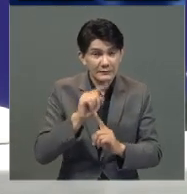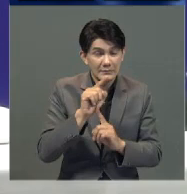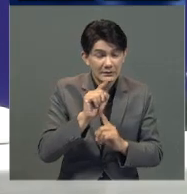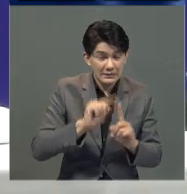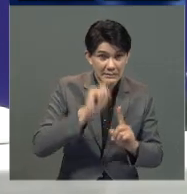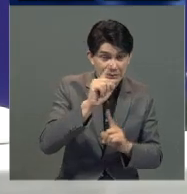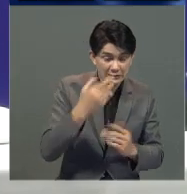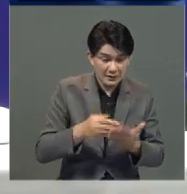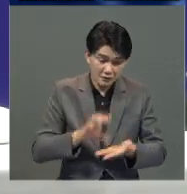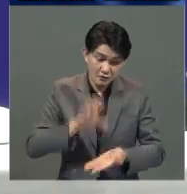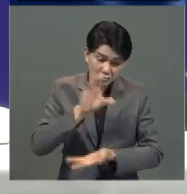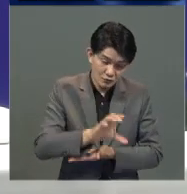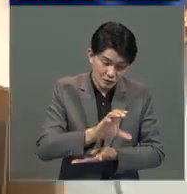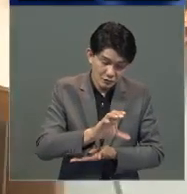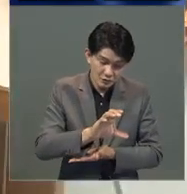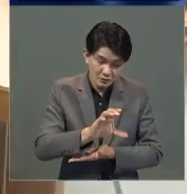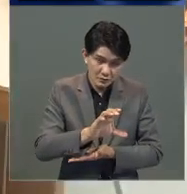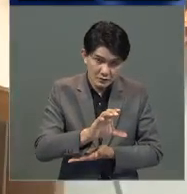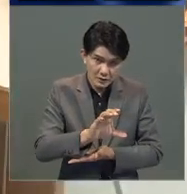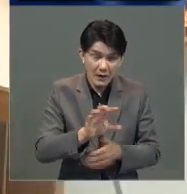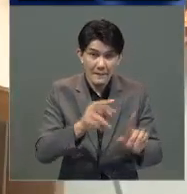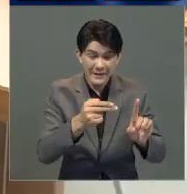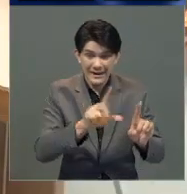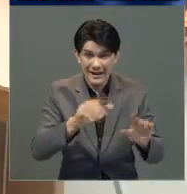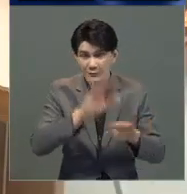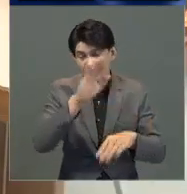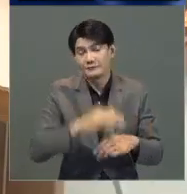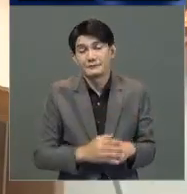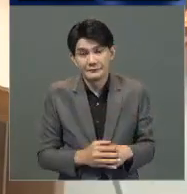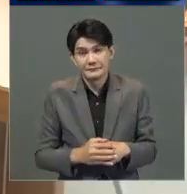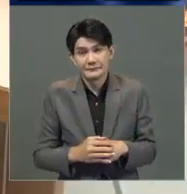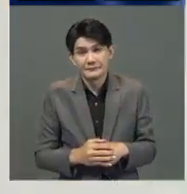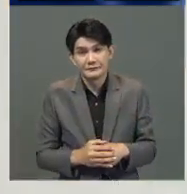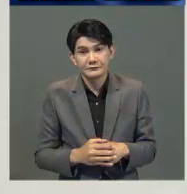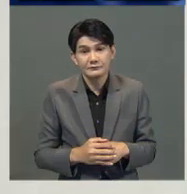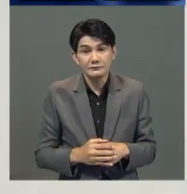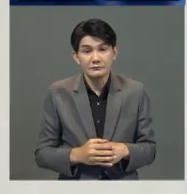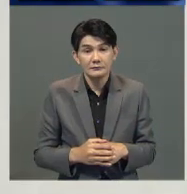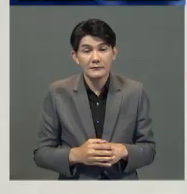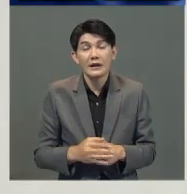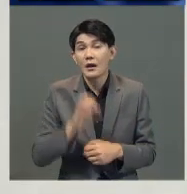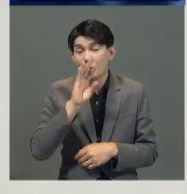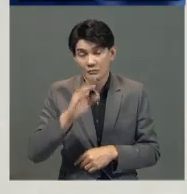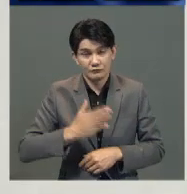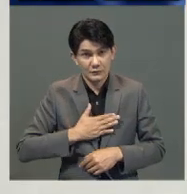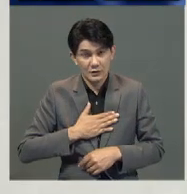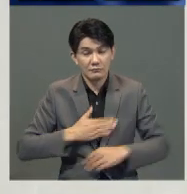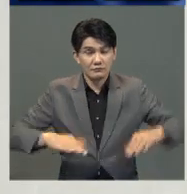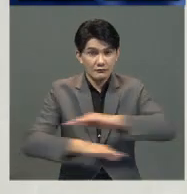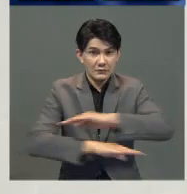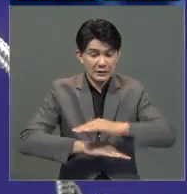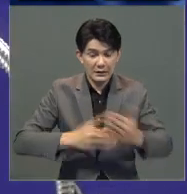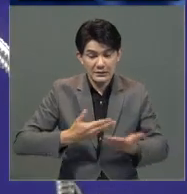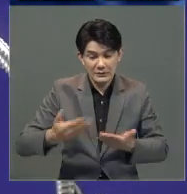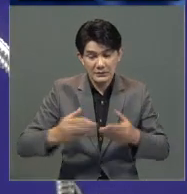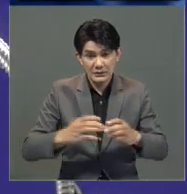ด้วยที่จะซื้อเรื่องงบประมาณเอ่อหลักหมื่นล้านบาทนะคะนายยุทธพงษ์กล่าวว่าตัวเองในจะนำหลัก